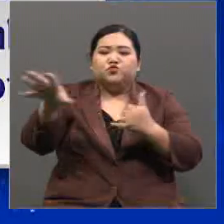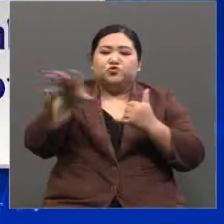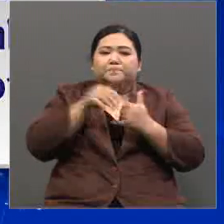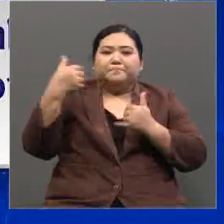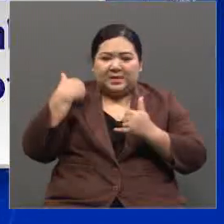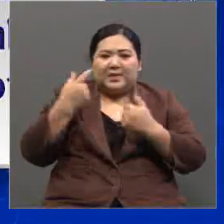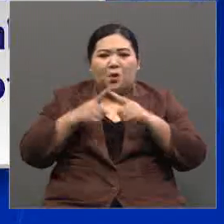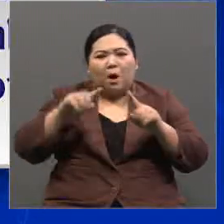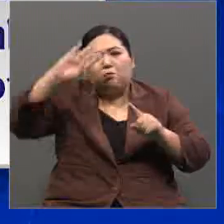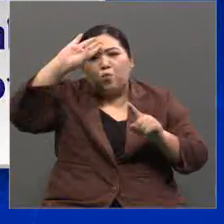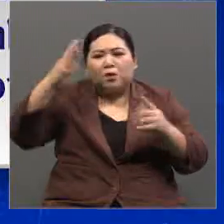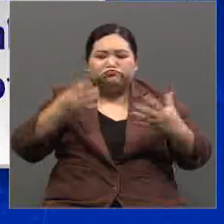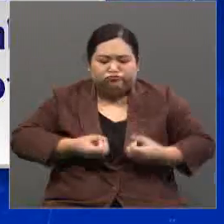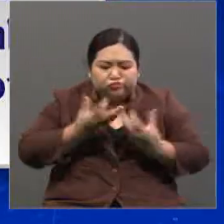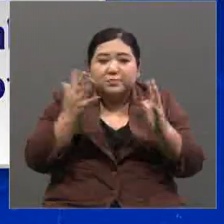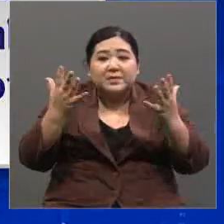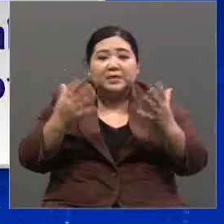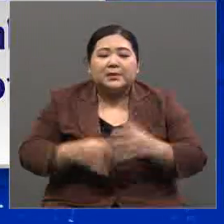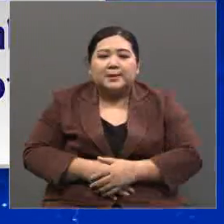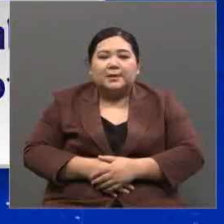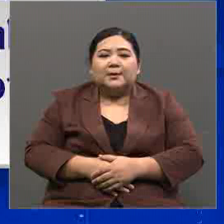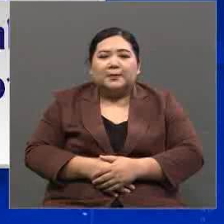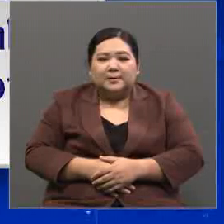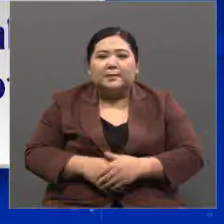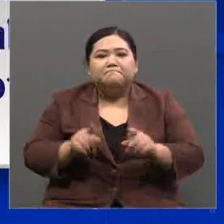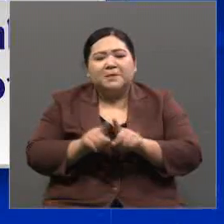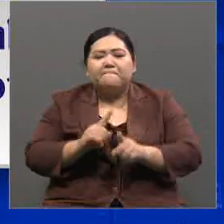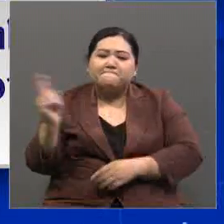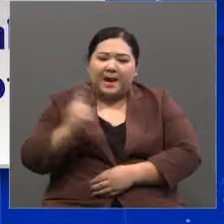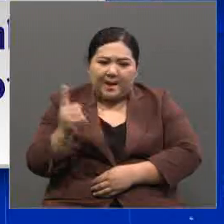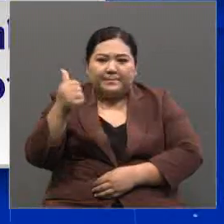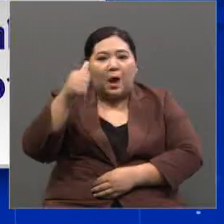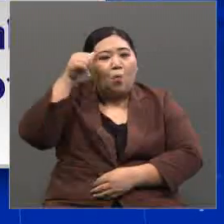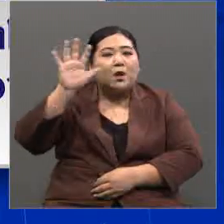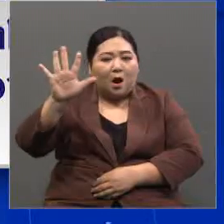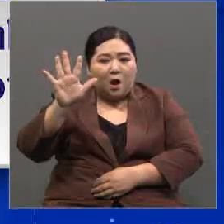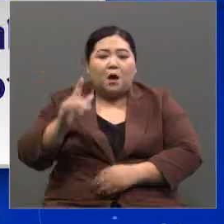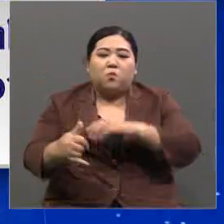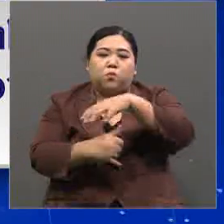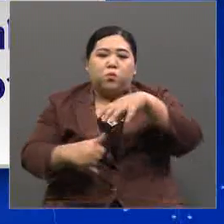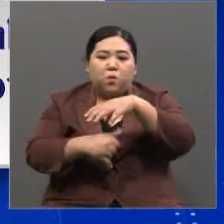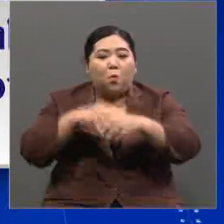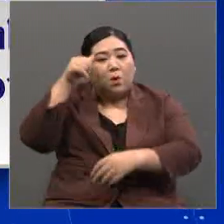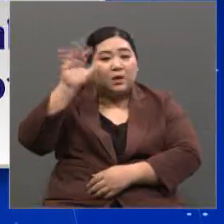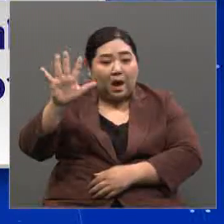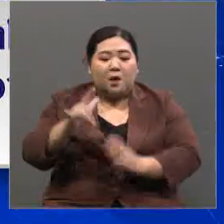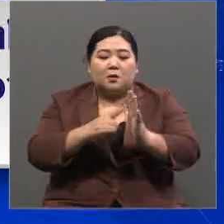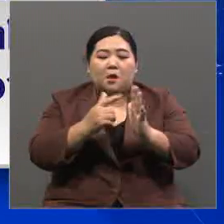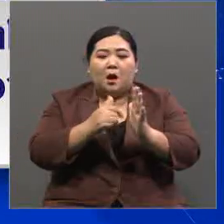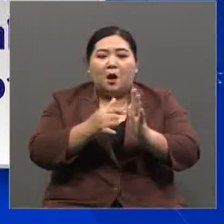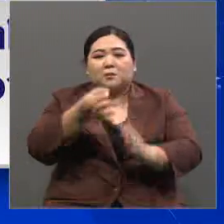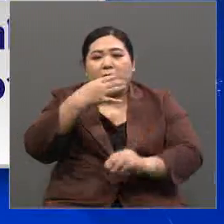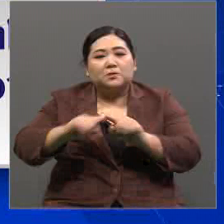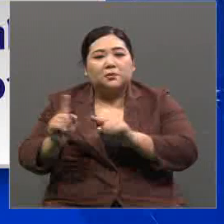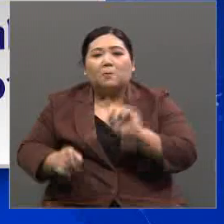รักษาแบบผู้ป่วยนอกแล้วก็ปฏิบัติตามมาตรการด้านสาธารณสุขเป็นเวลา5วันตรงนี้จะไม่จำเป็นต้องใช้ยาต้านไวรัสนะคะเนื่